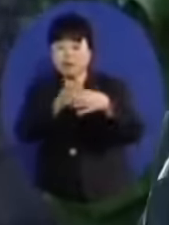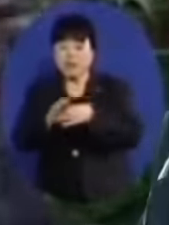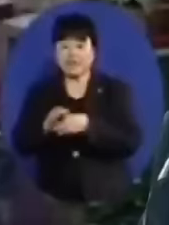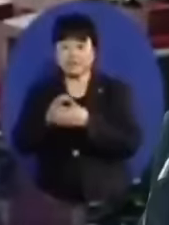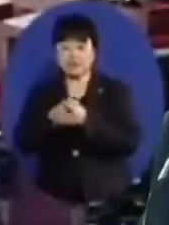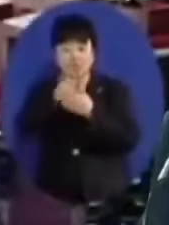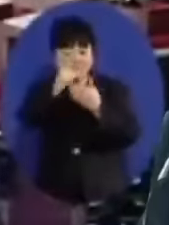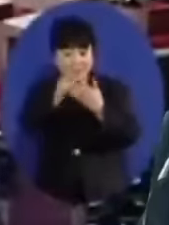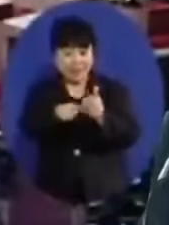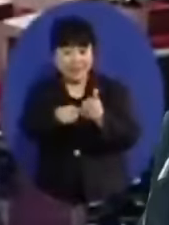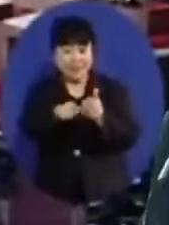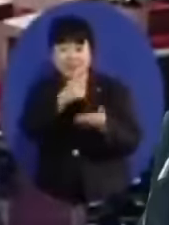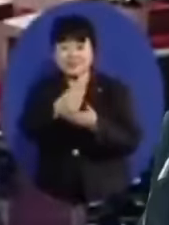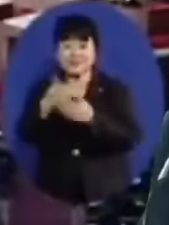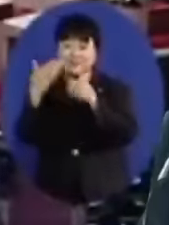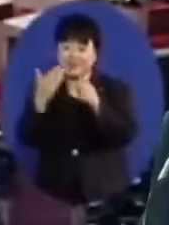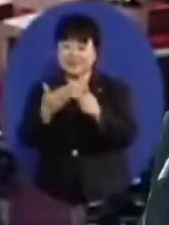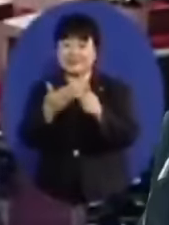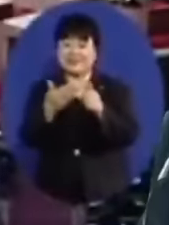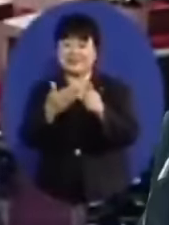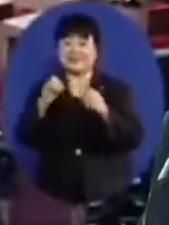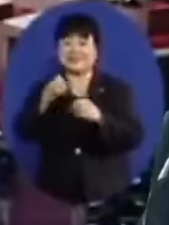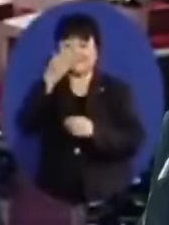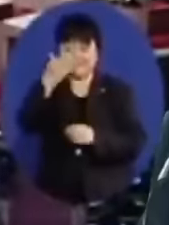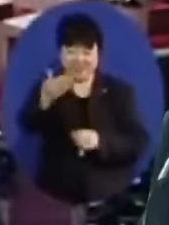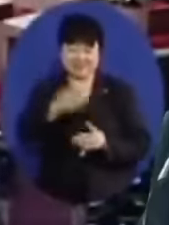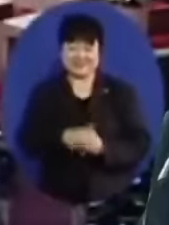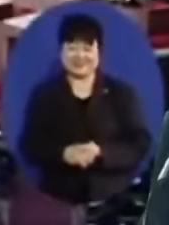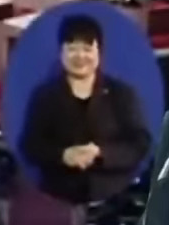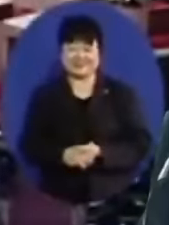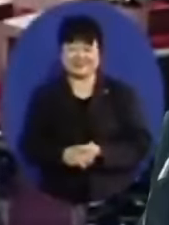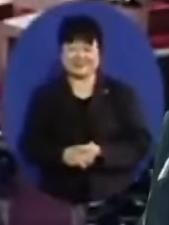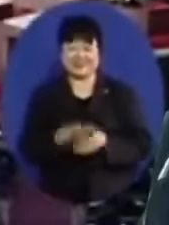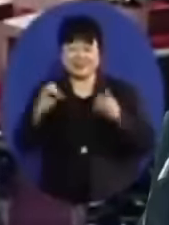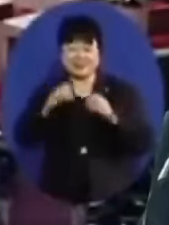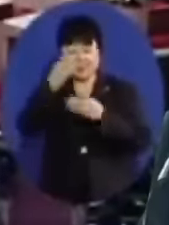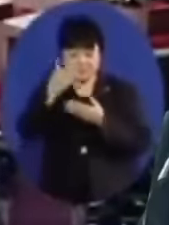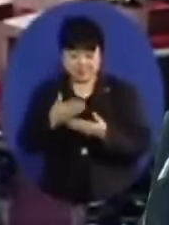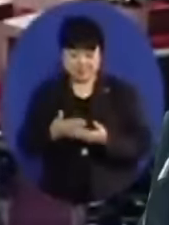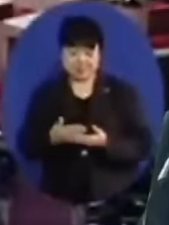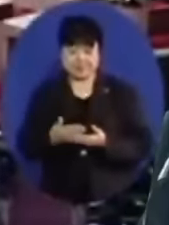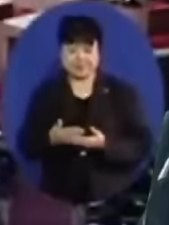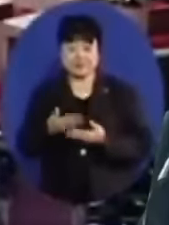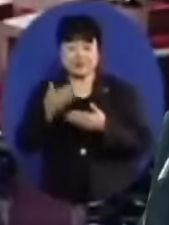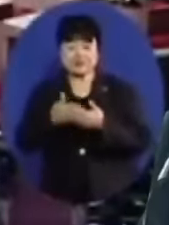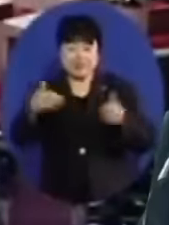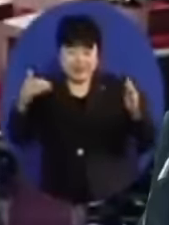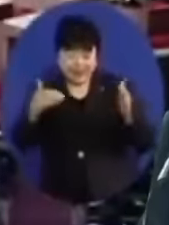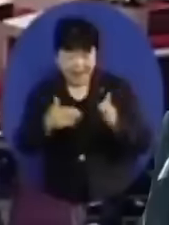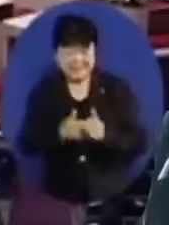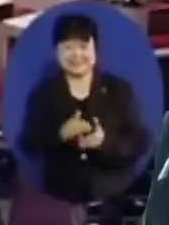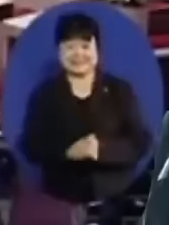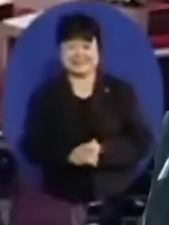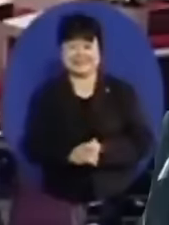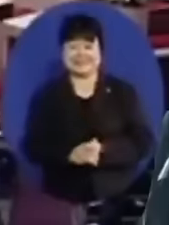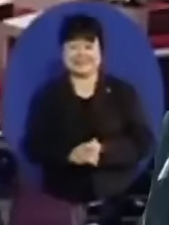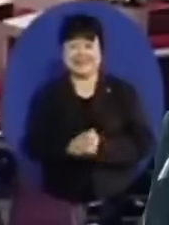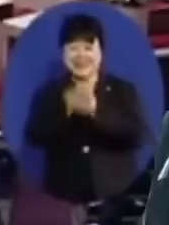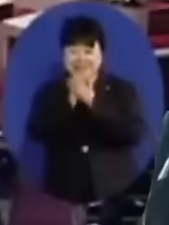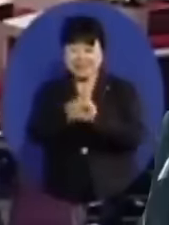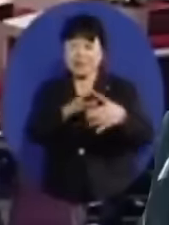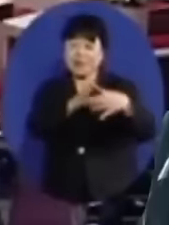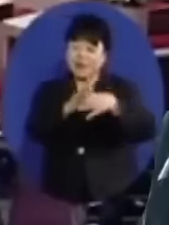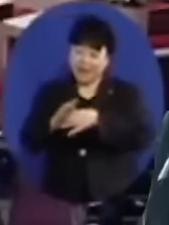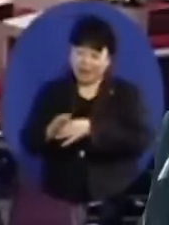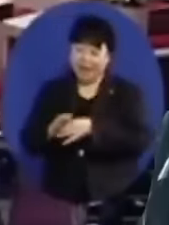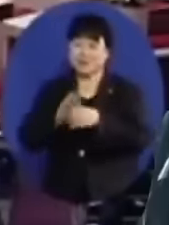기도하면 주님께서 우리에게 응답을 해주시는 것입니다. 응답을 해주실 때까지 기도를 계속해야